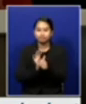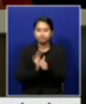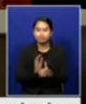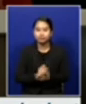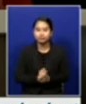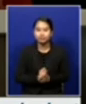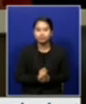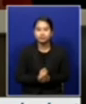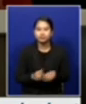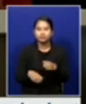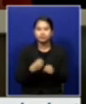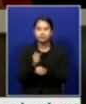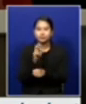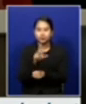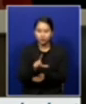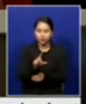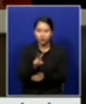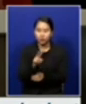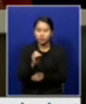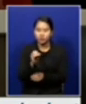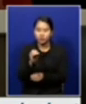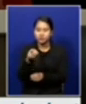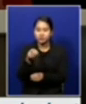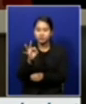นา2019พ.ศ.